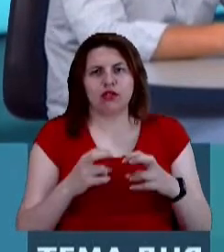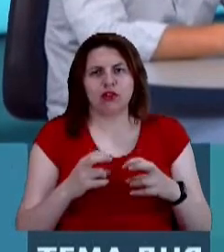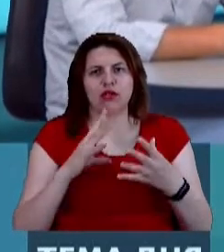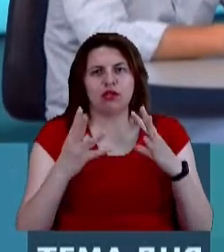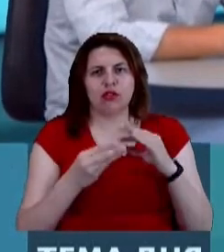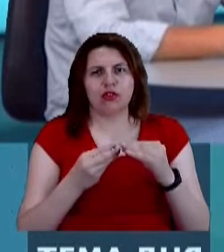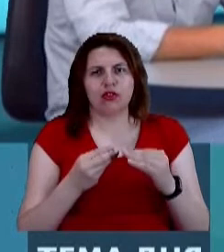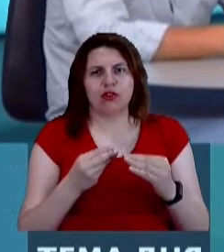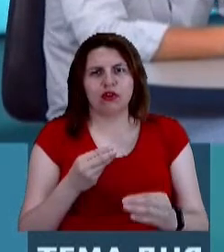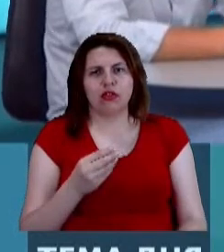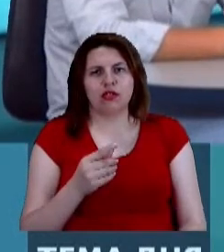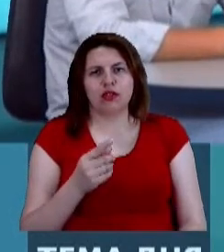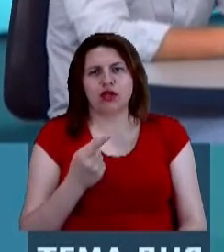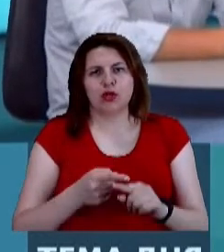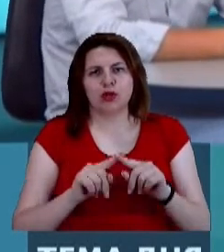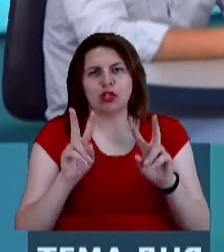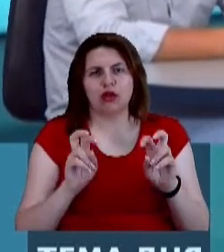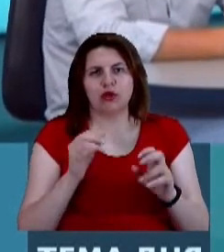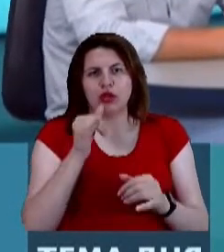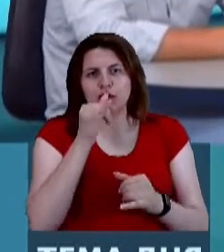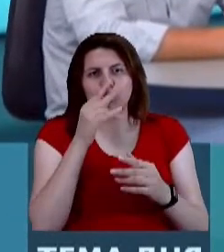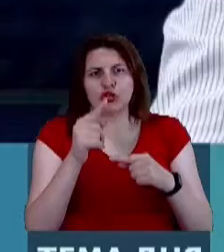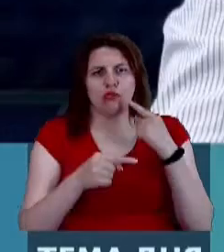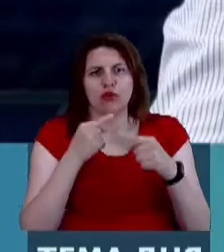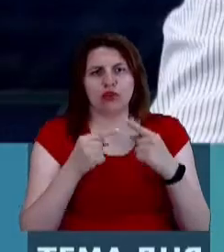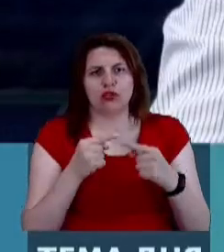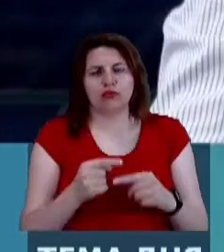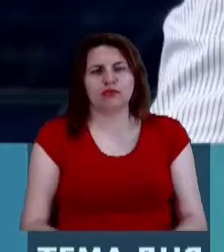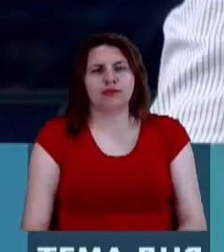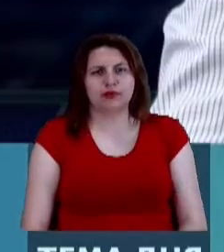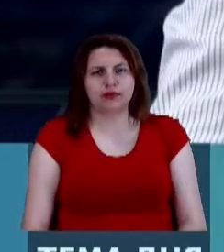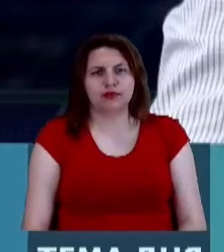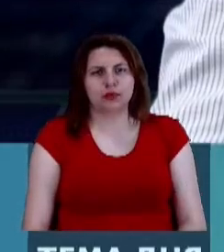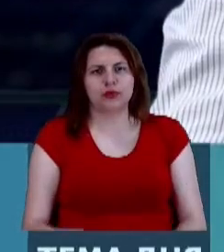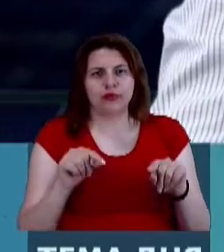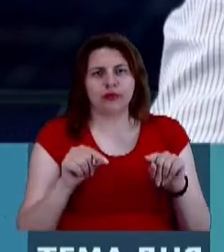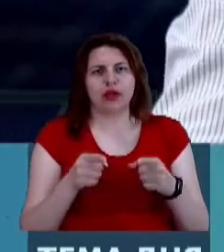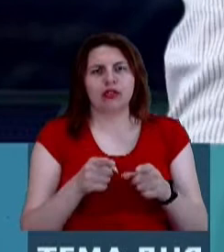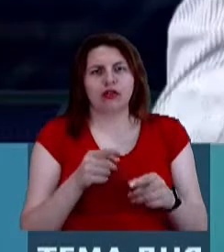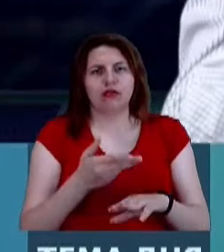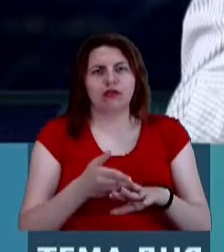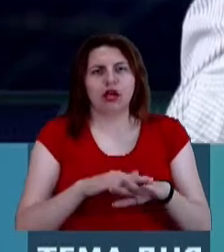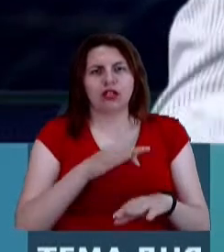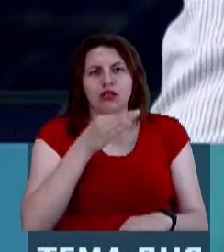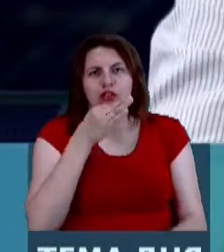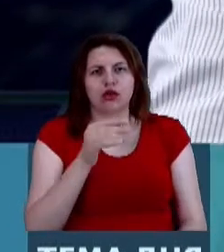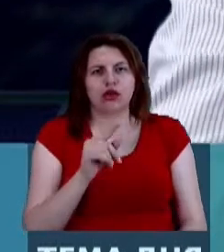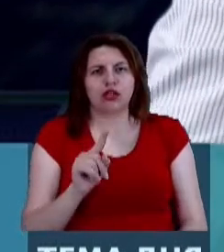це коментувати. Ні, ну тут дійсно важко сказати. Єдине, що я скажу, що от